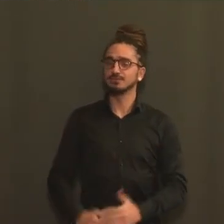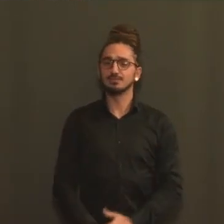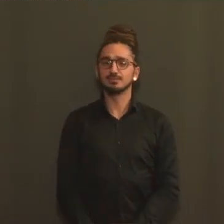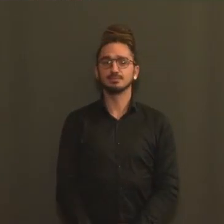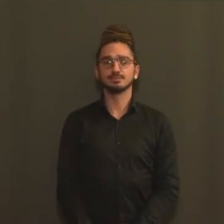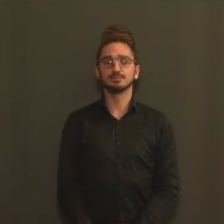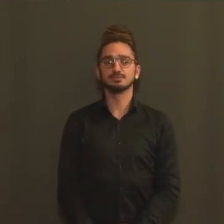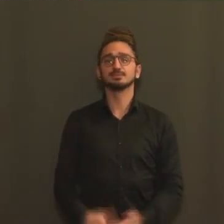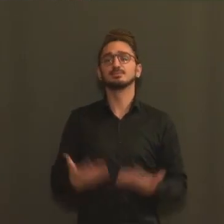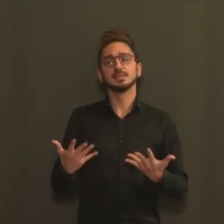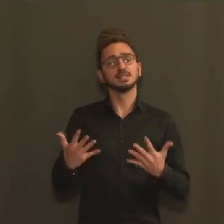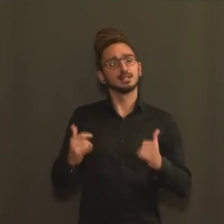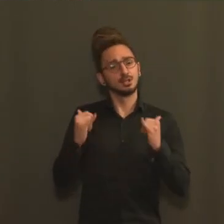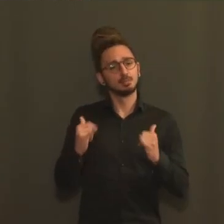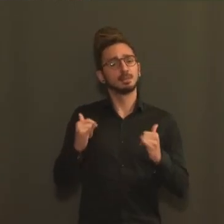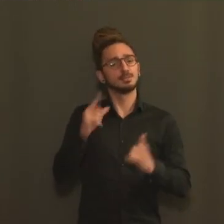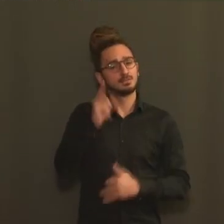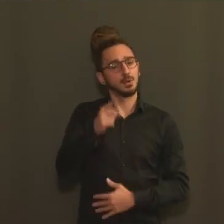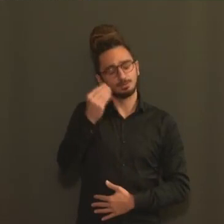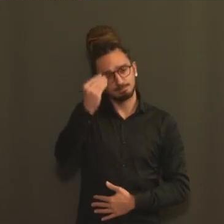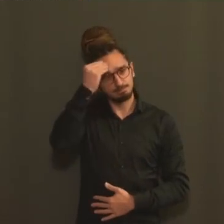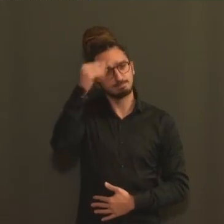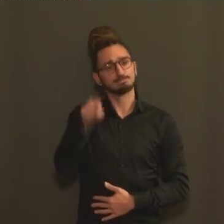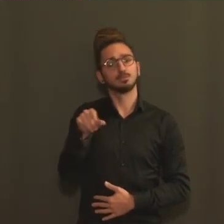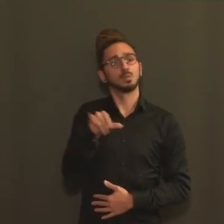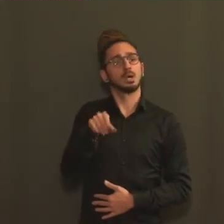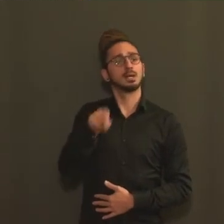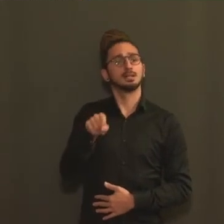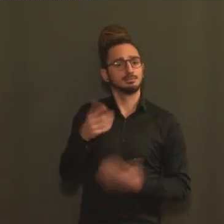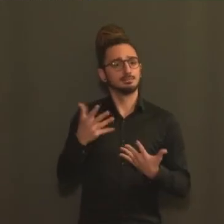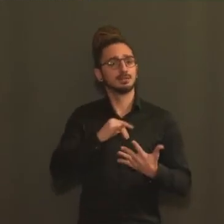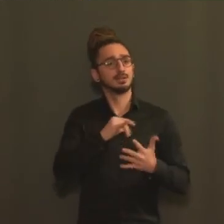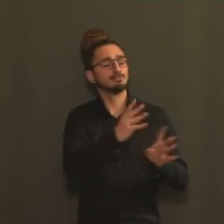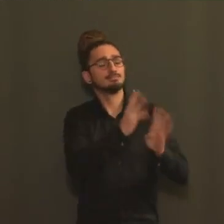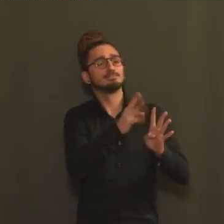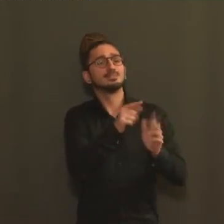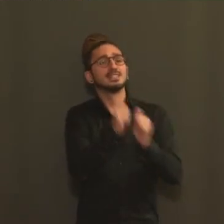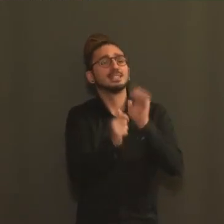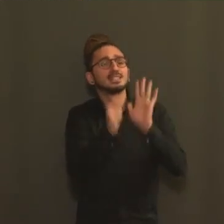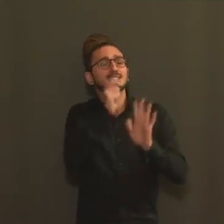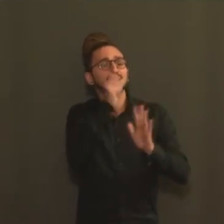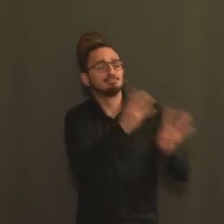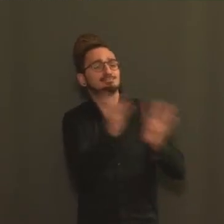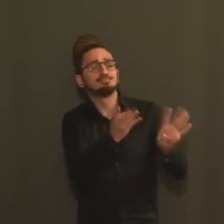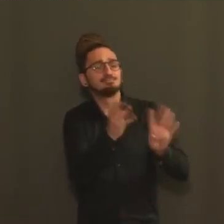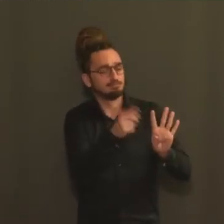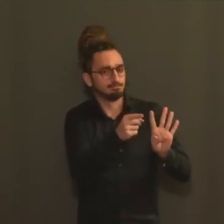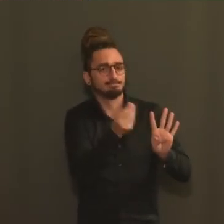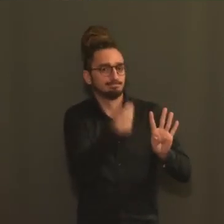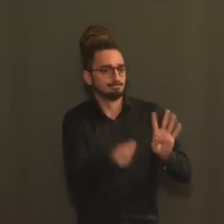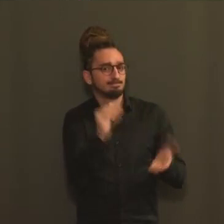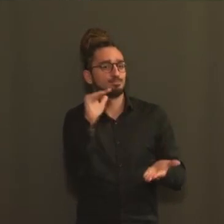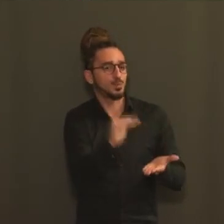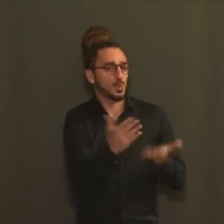sans doute au fait qu'on teste moins actuellement, mais nous verrons ensemble que malgré tout, il y a une réalité à ce niveau-là. Si